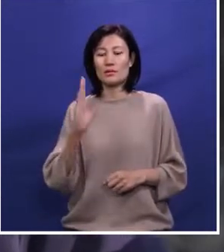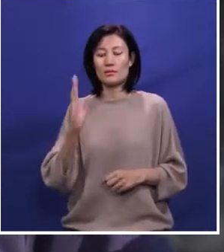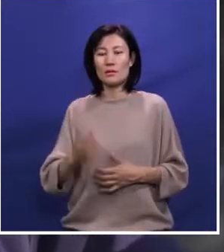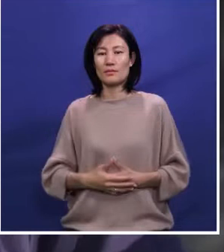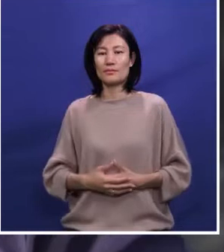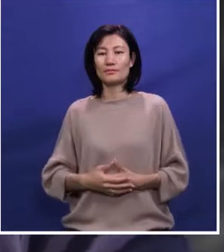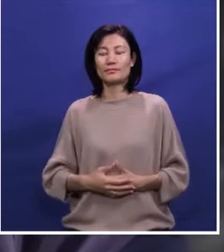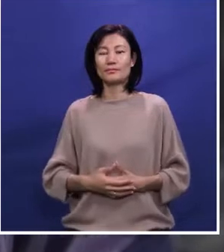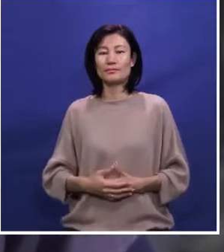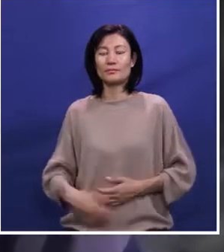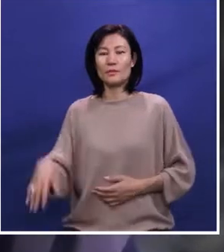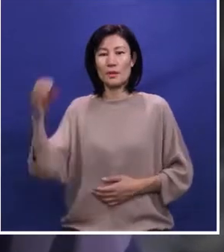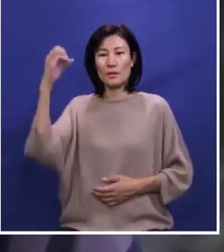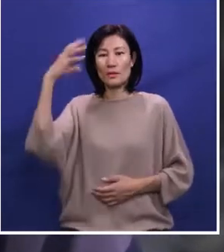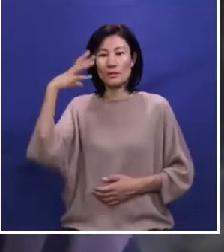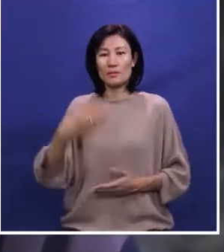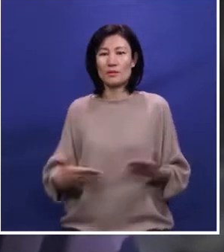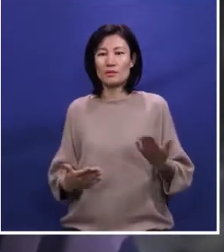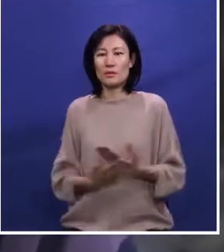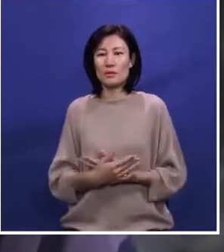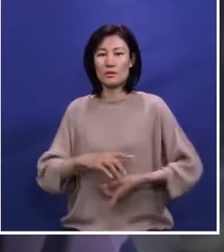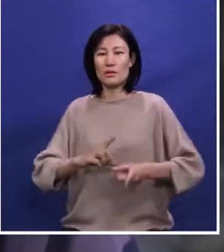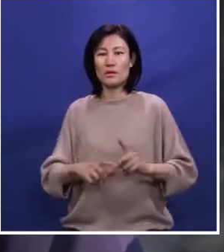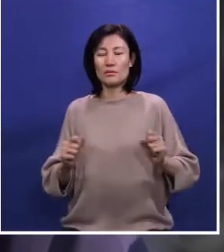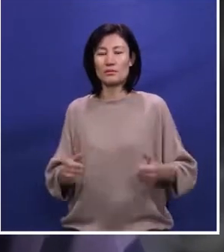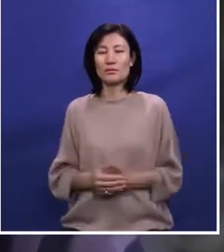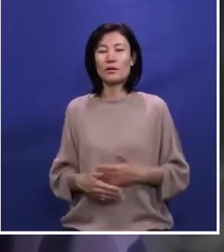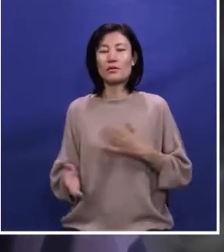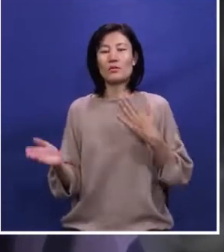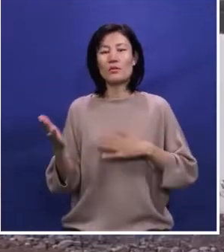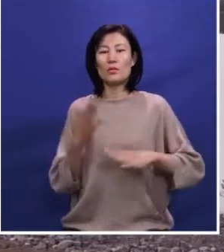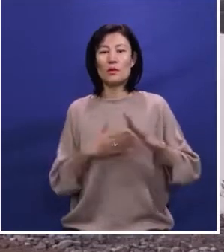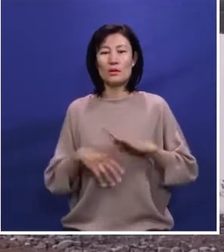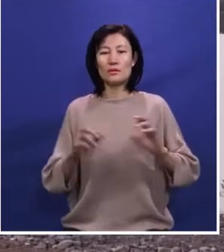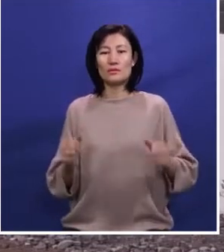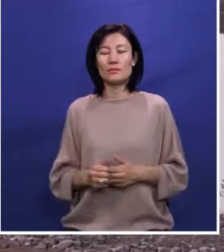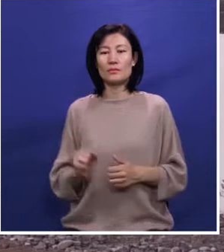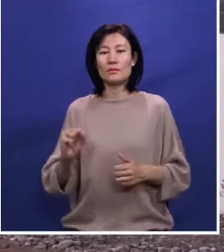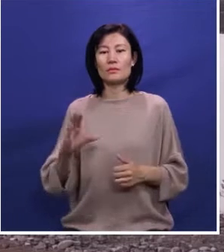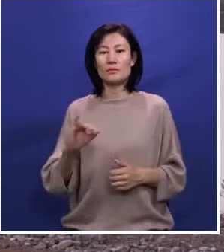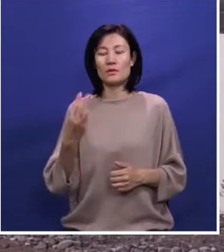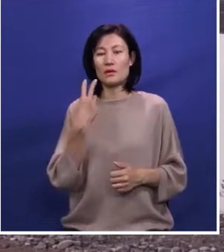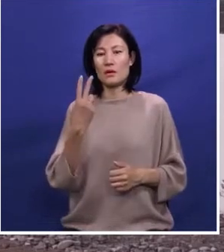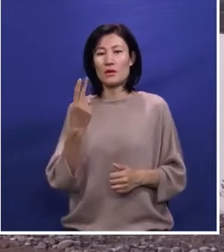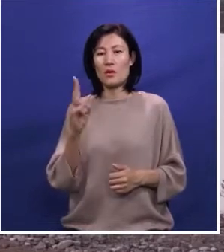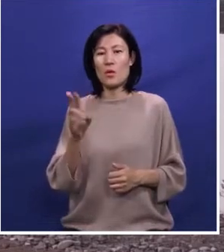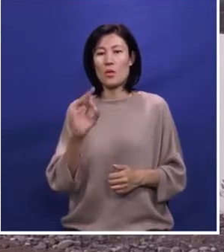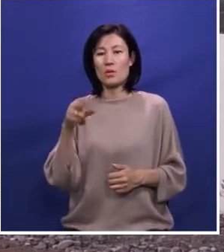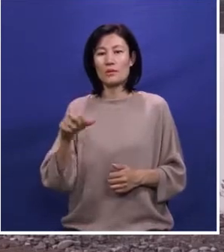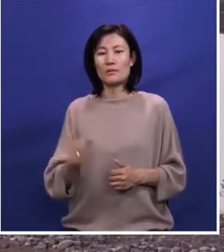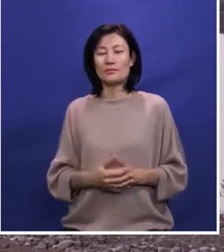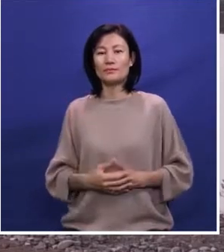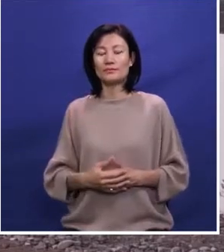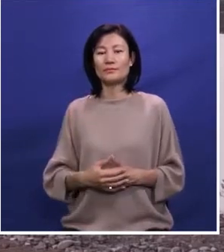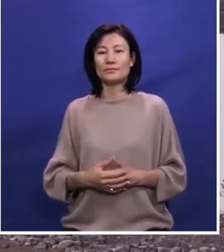Мына светіміз құда қаласа жаңарып жатыр міне. Бәріміз қуаныштымыз. Ал Сарагаш қаласына қарасты Көктөбе және